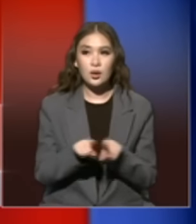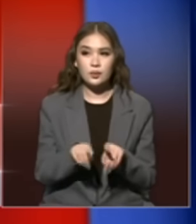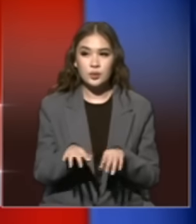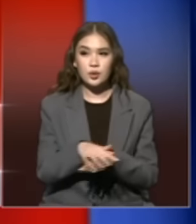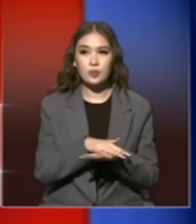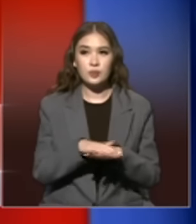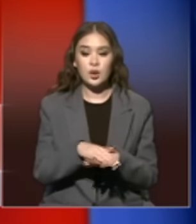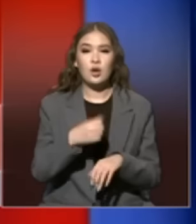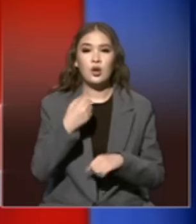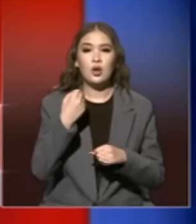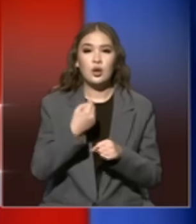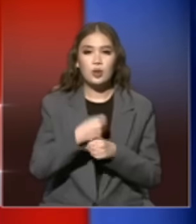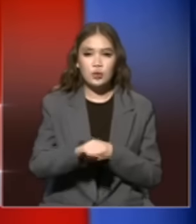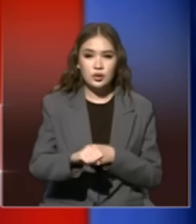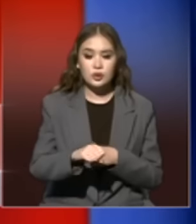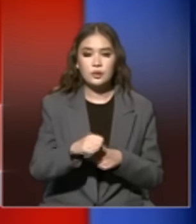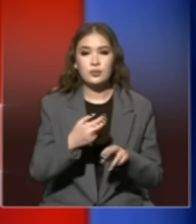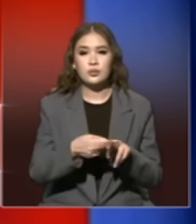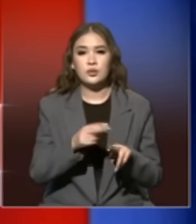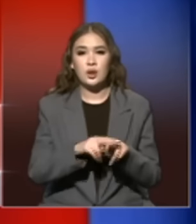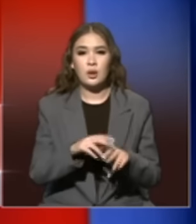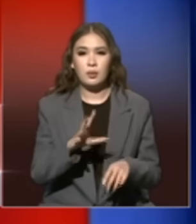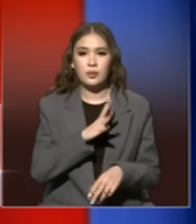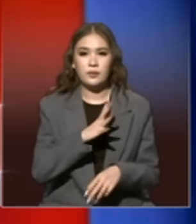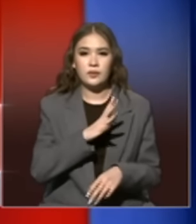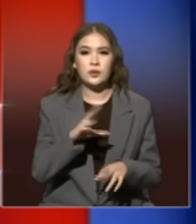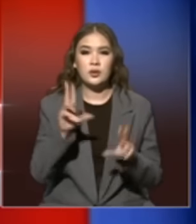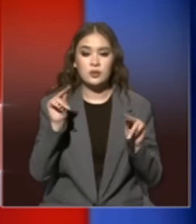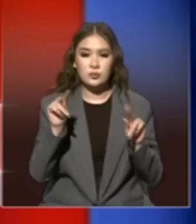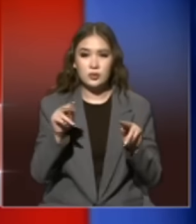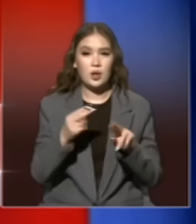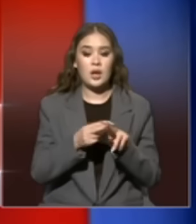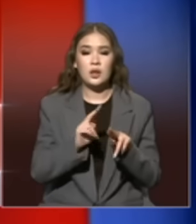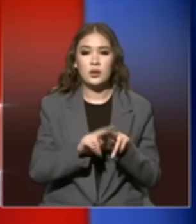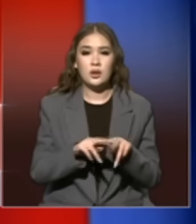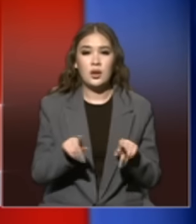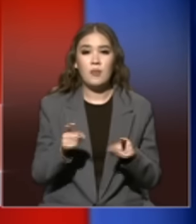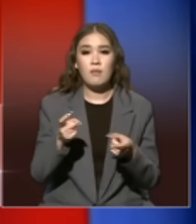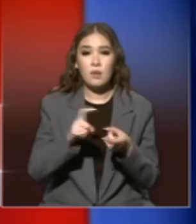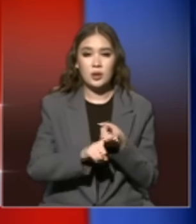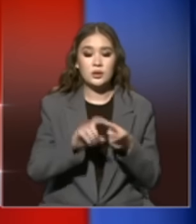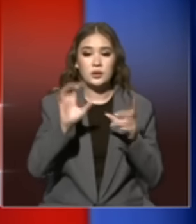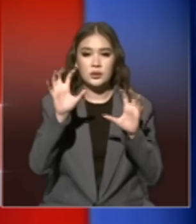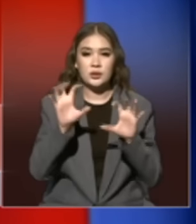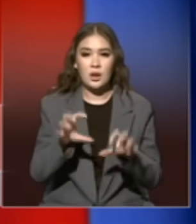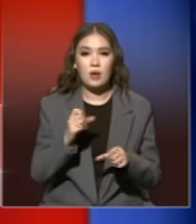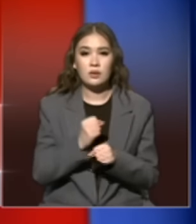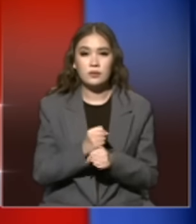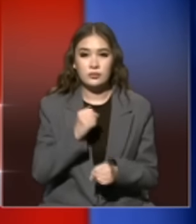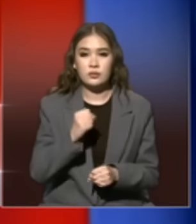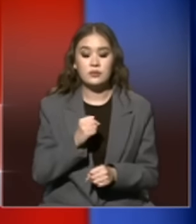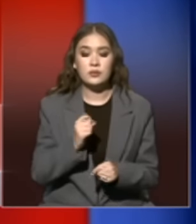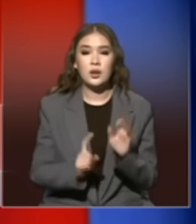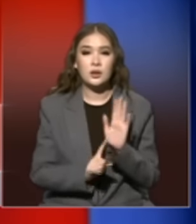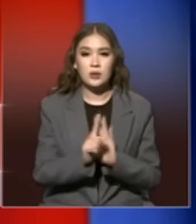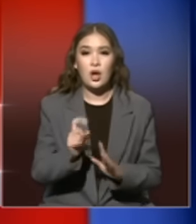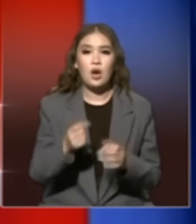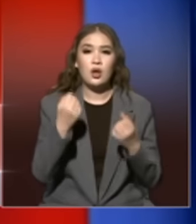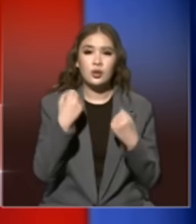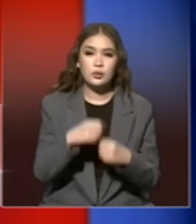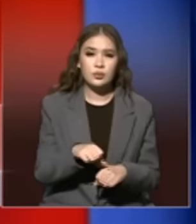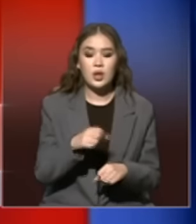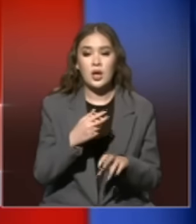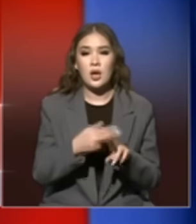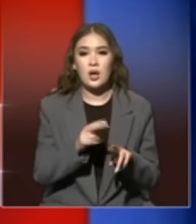ұрып соғып жазадан құтылып кетіп жатқандар бар ғой. Соған байланысты бұл заң күшейтілді, қатаңдатылды. Енді ұрып соққан